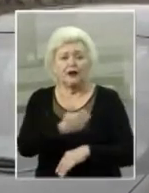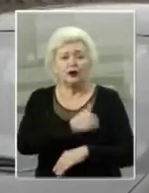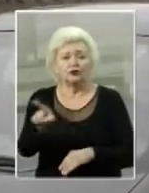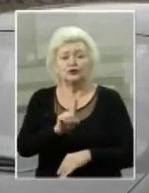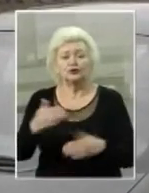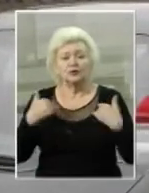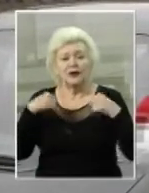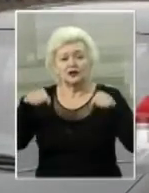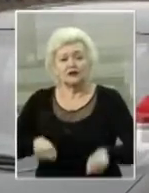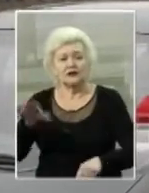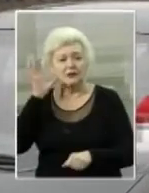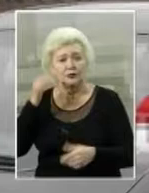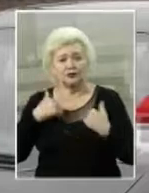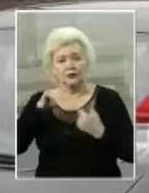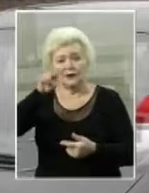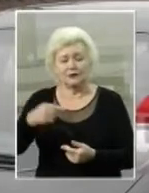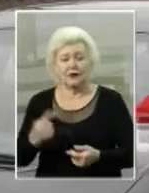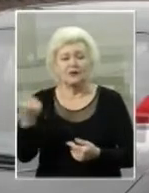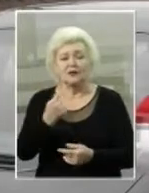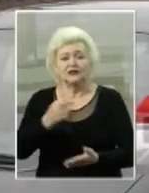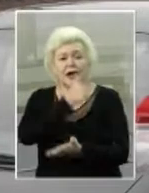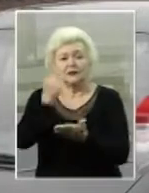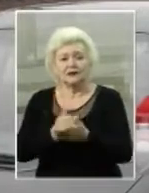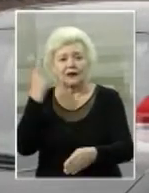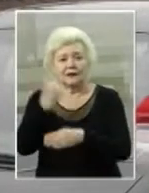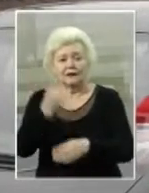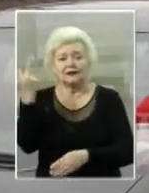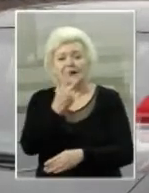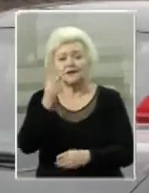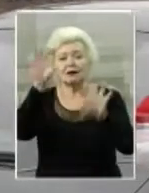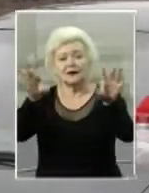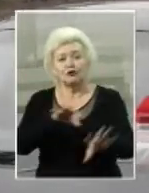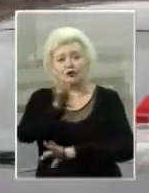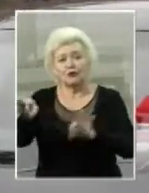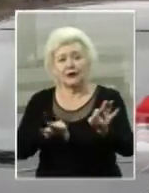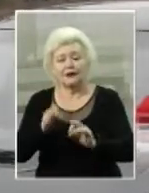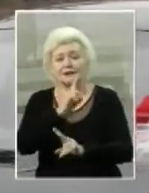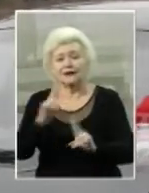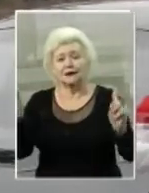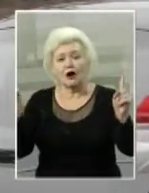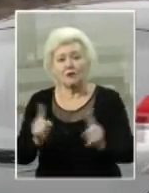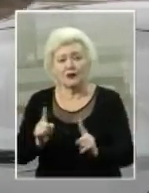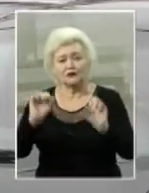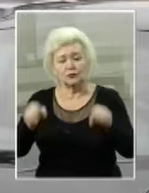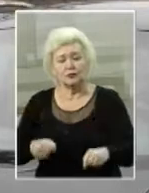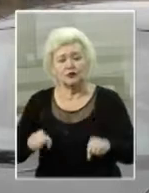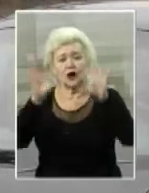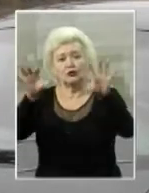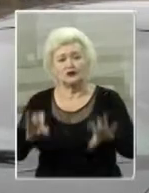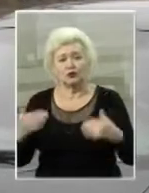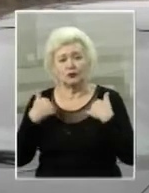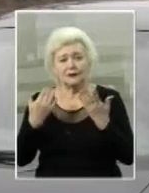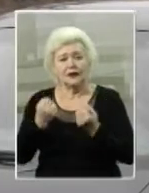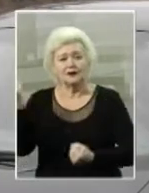почула наші вимоги. По-перше, що президент наклав вето на 2 законопроекти, які обмежують можливість розтаможити наші